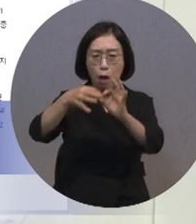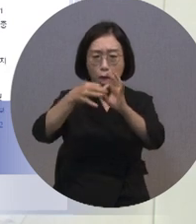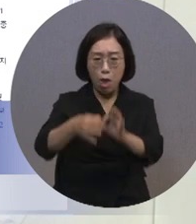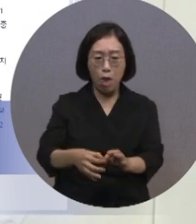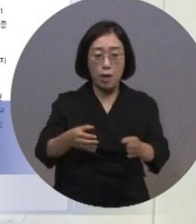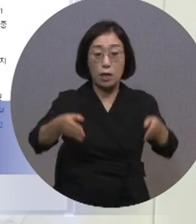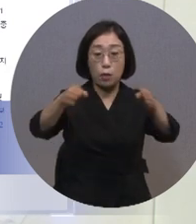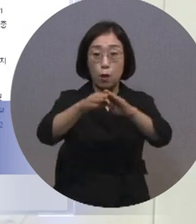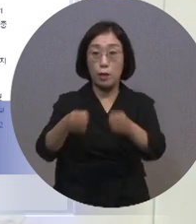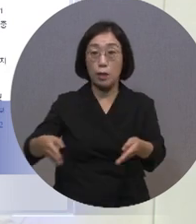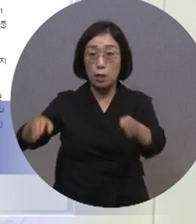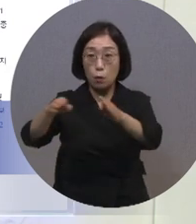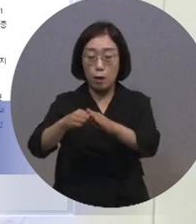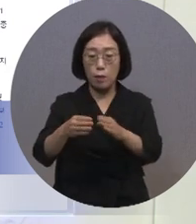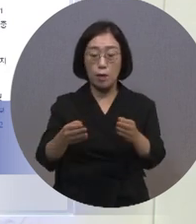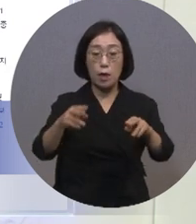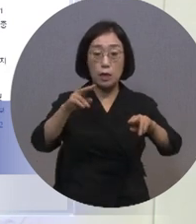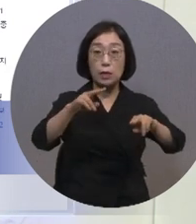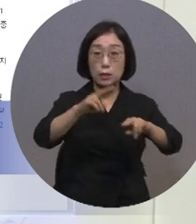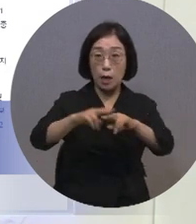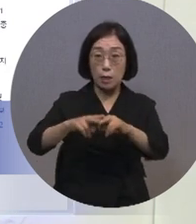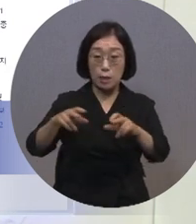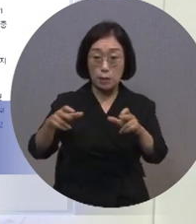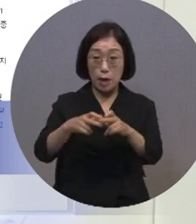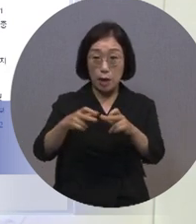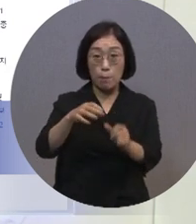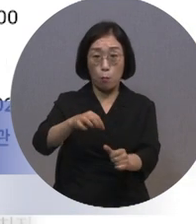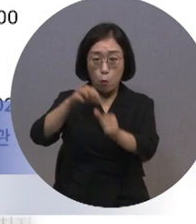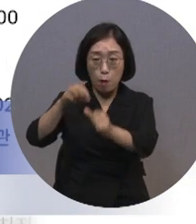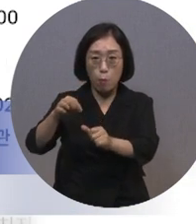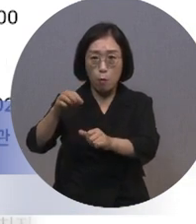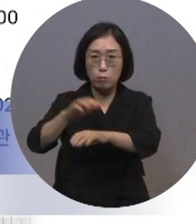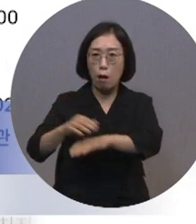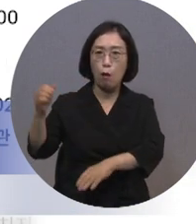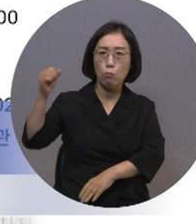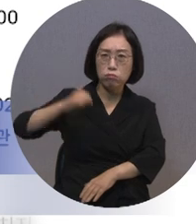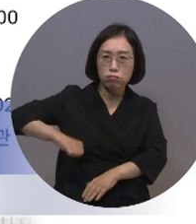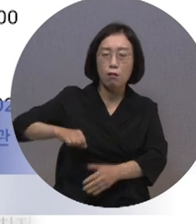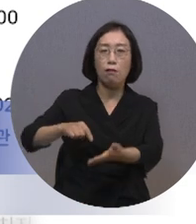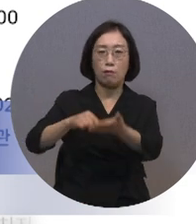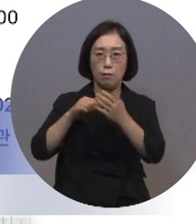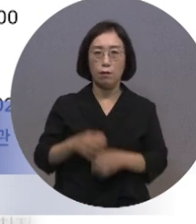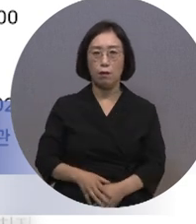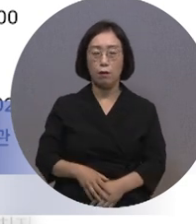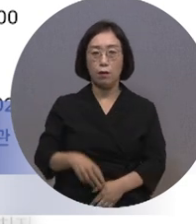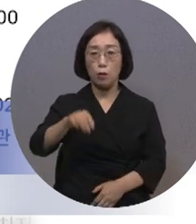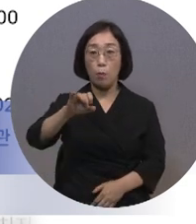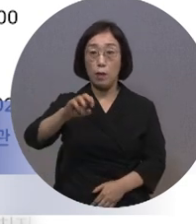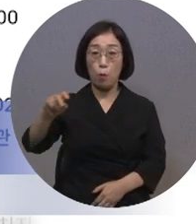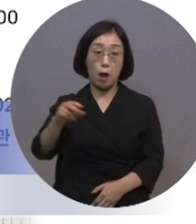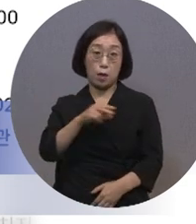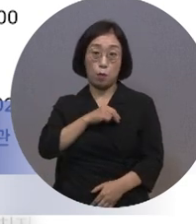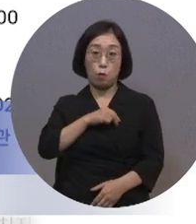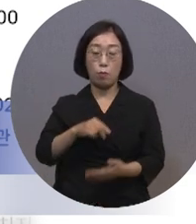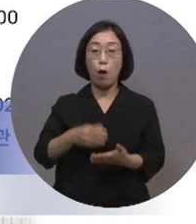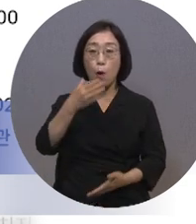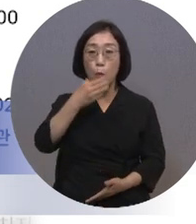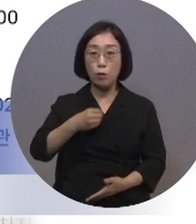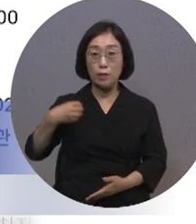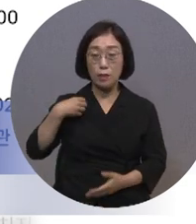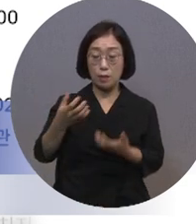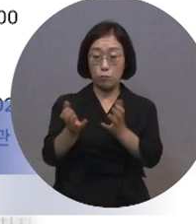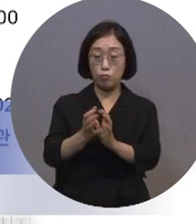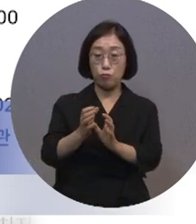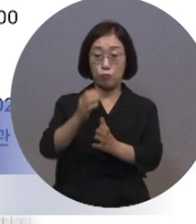고용률을 지키지 못하고 있는 것으로 나타났습니다 더불어민주당 서미화 의원이 보건복지부로부터 제출받은